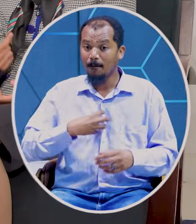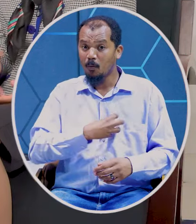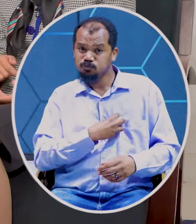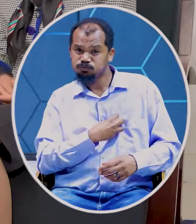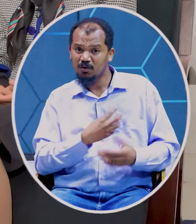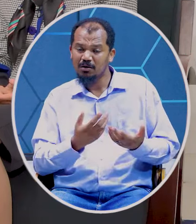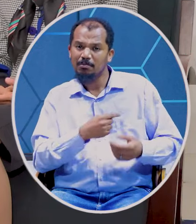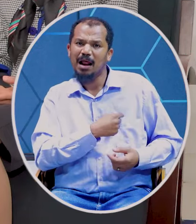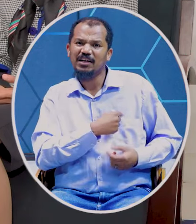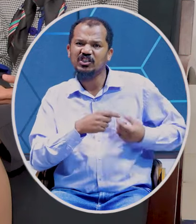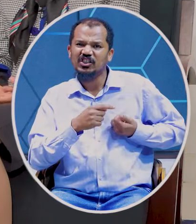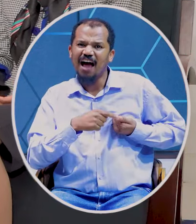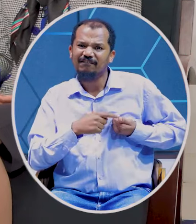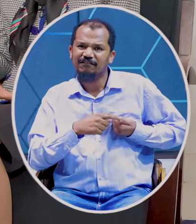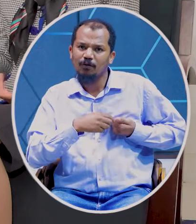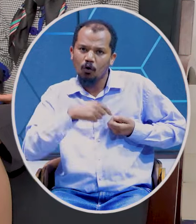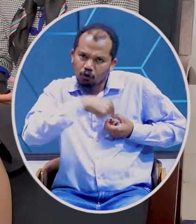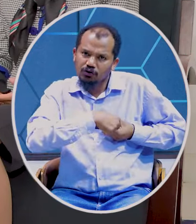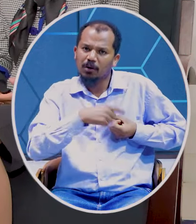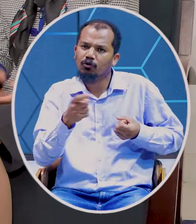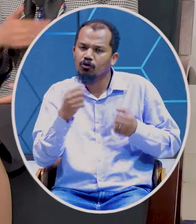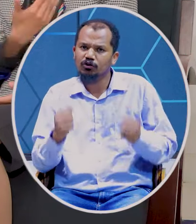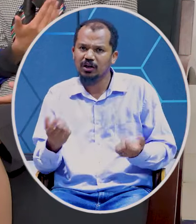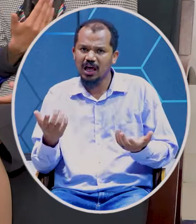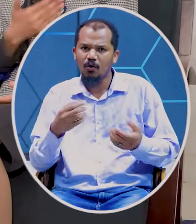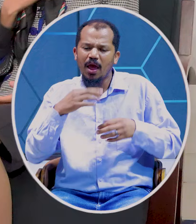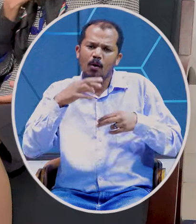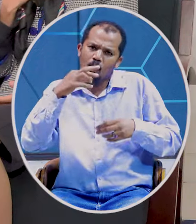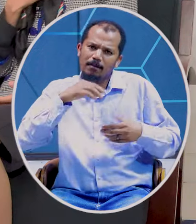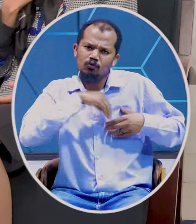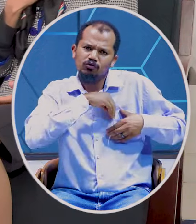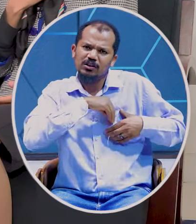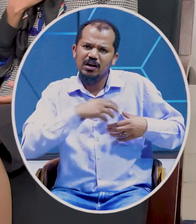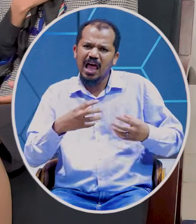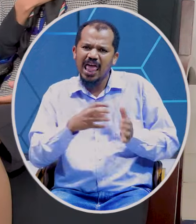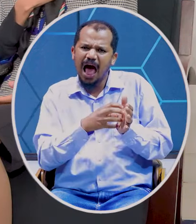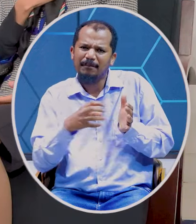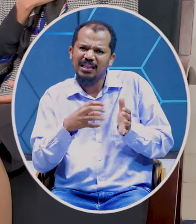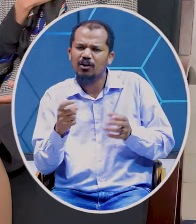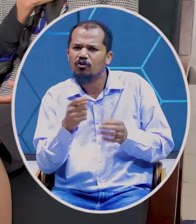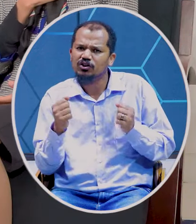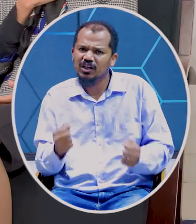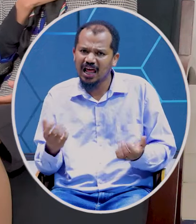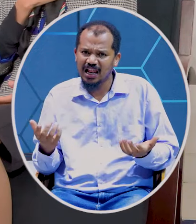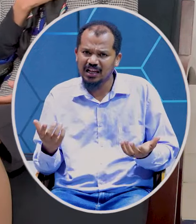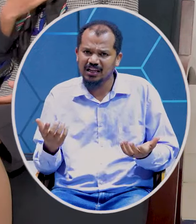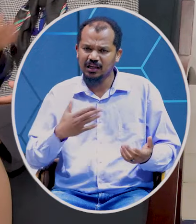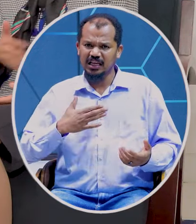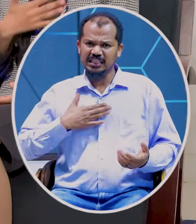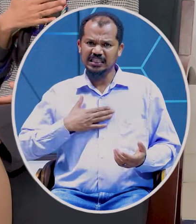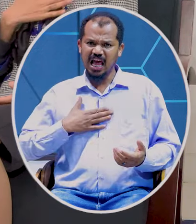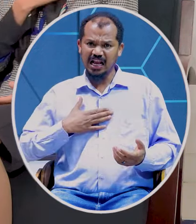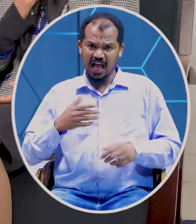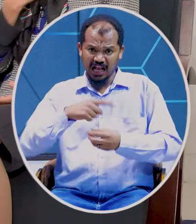ይችላል። ጫፉን ሰርጉዶ ሊሆን ይችላል። ብብት ውስጥ ያበጠ ነገር እዚህ ጋር ወደ አንገታችን